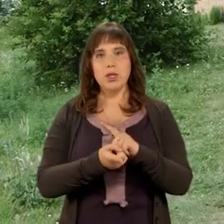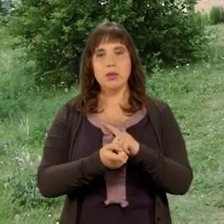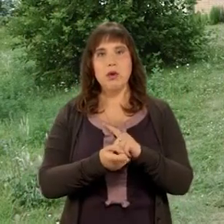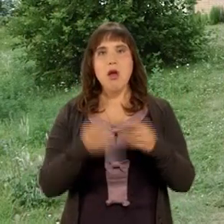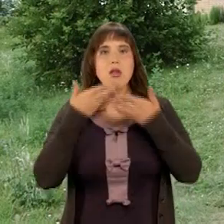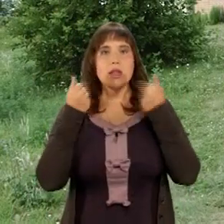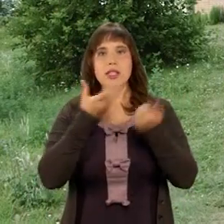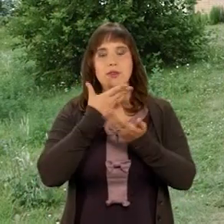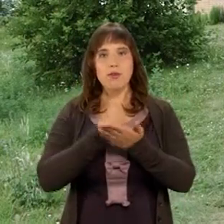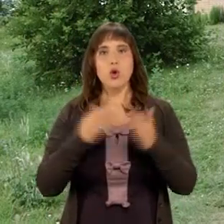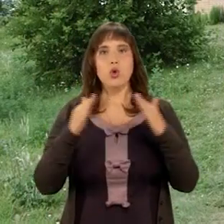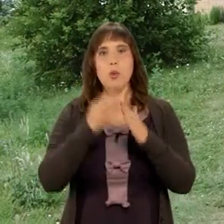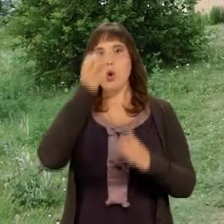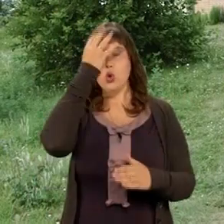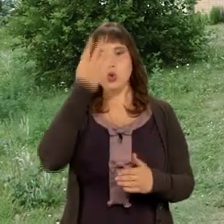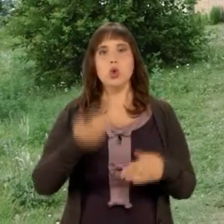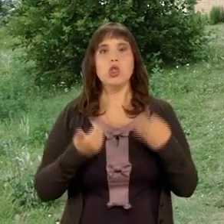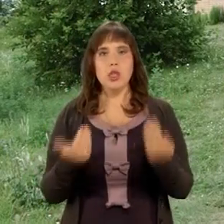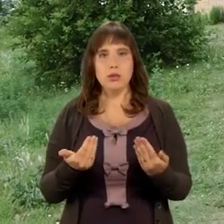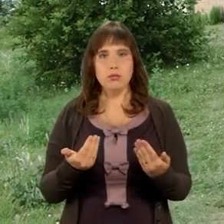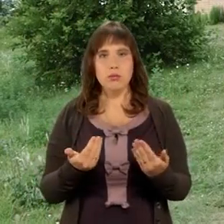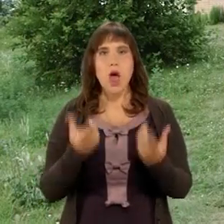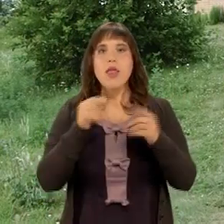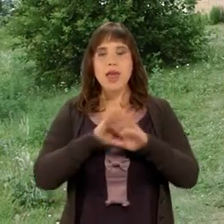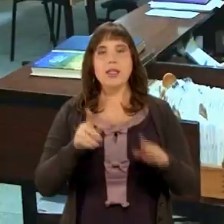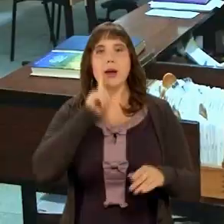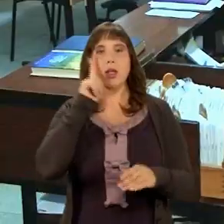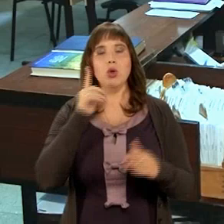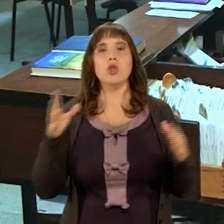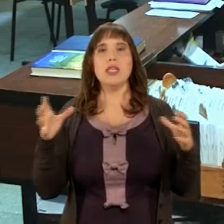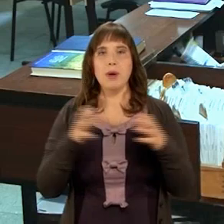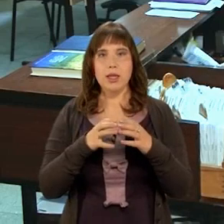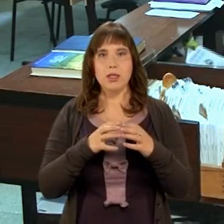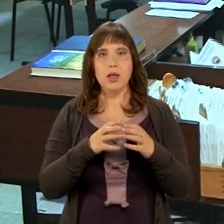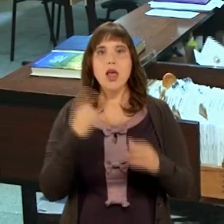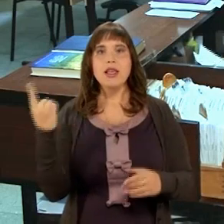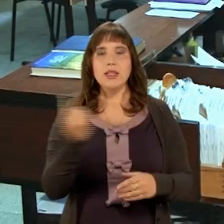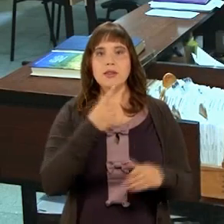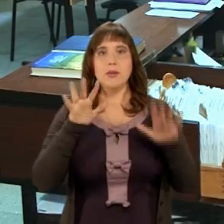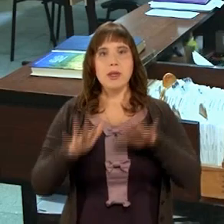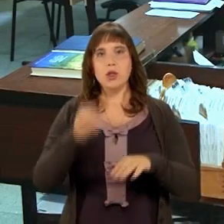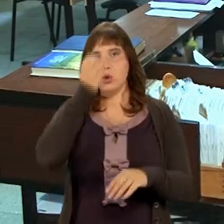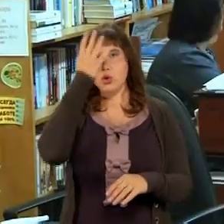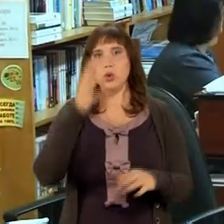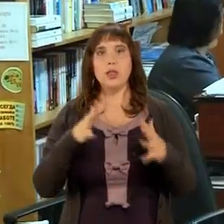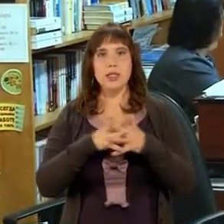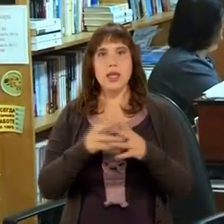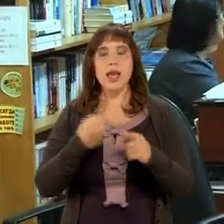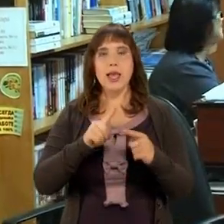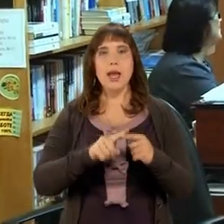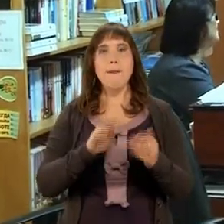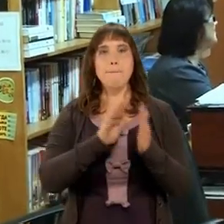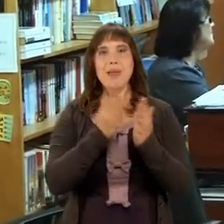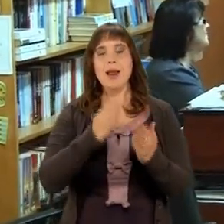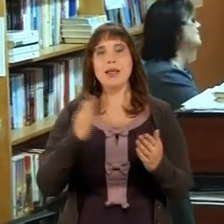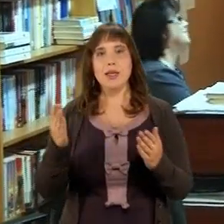нас даже нет своего дома культуры в настоящий момент. У нас негде молодежи собраться. Единственный очаг культуры у нас сейчас на селе – это наша сельская